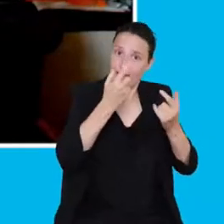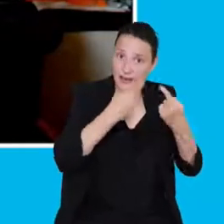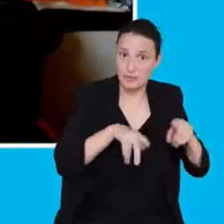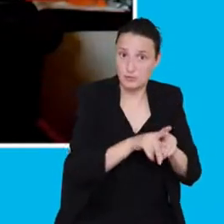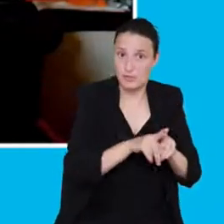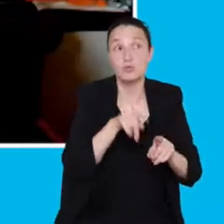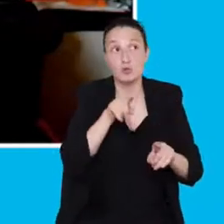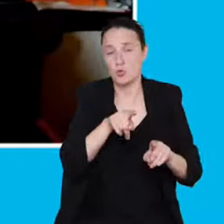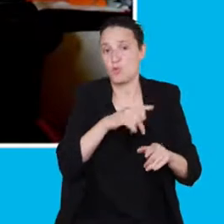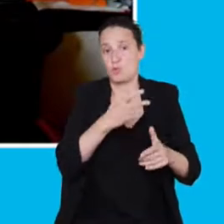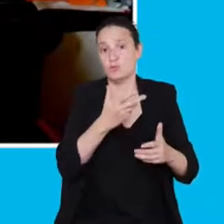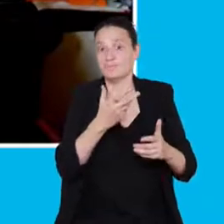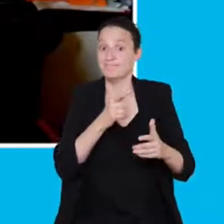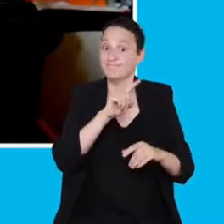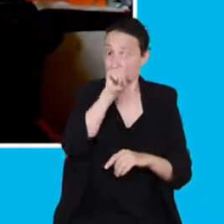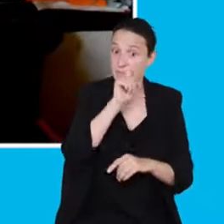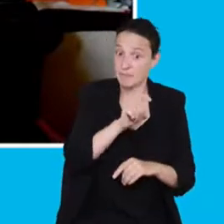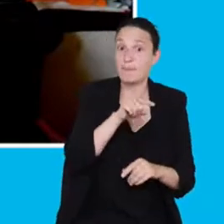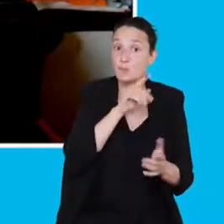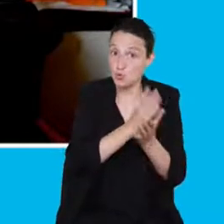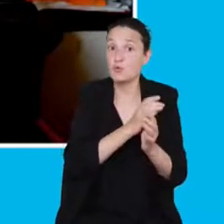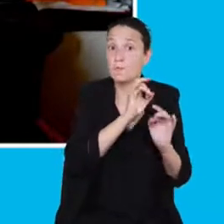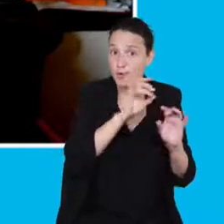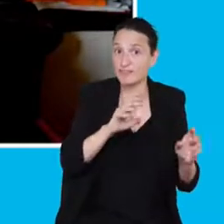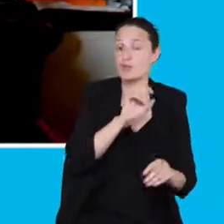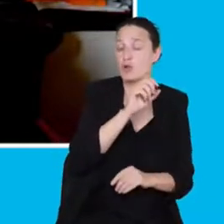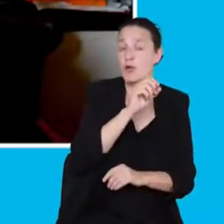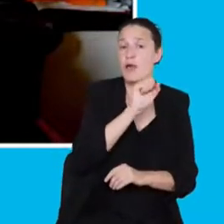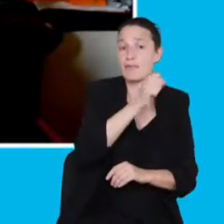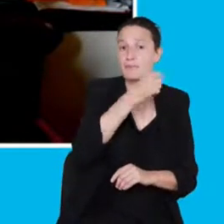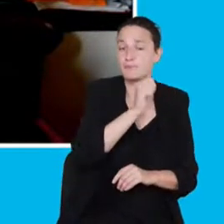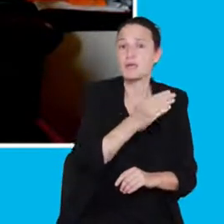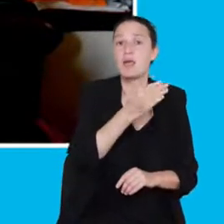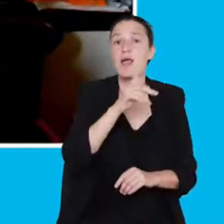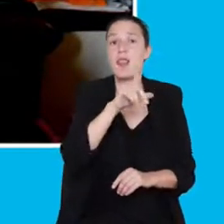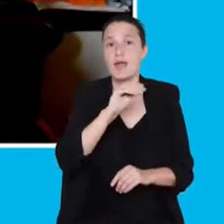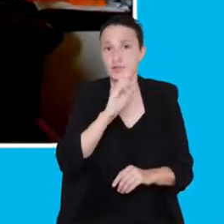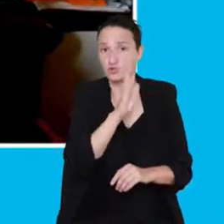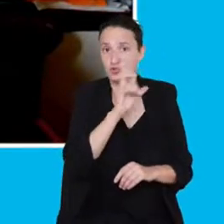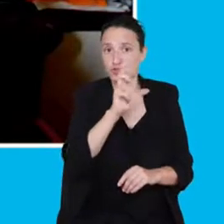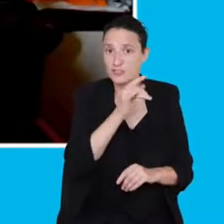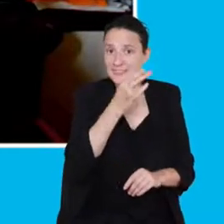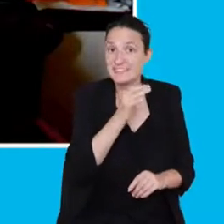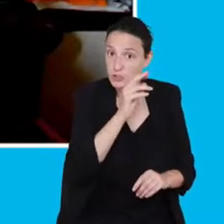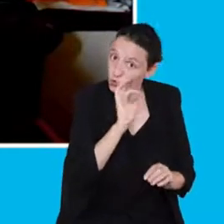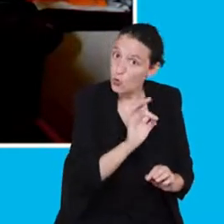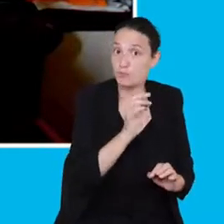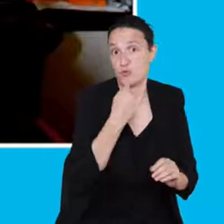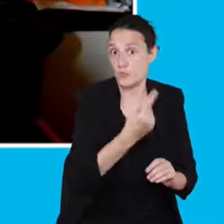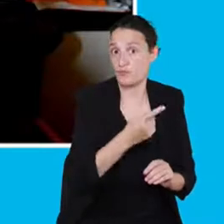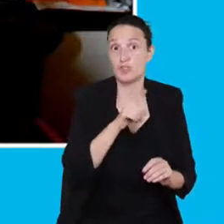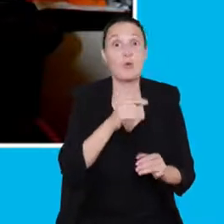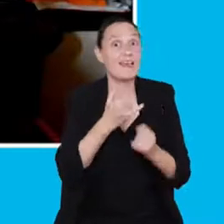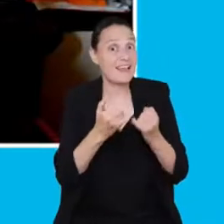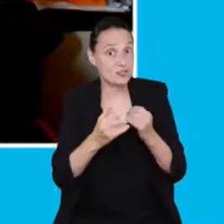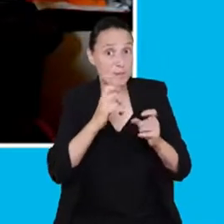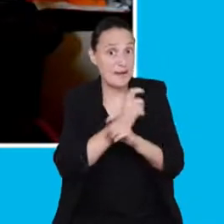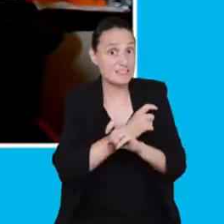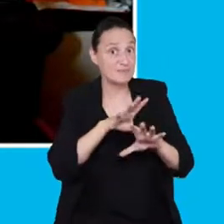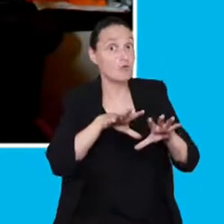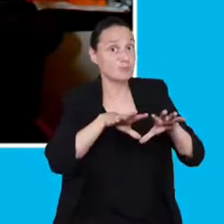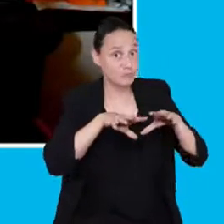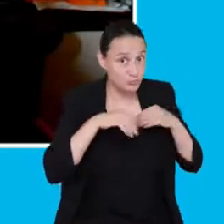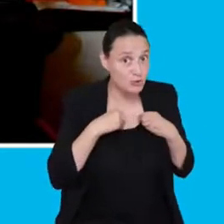stawali wobec pytania, które Adam Leszczyński bardzo dobrze określił. To znaczy, jeżeli akceptujemy państwo, to jak daleko mamy iść